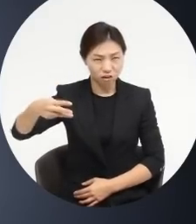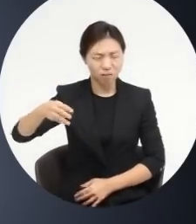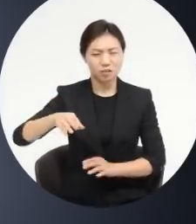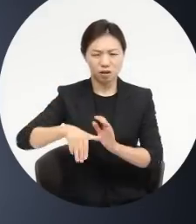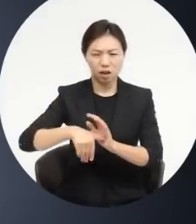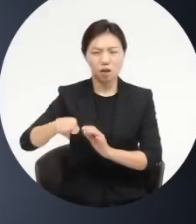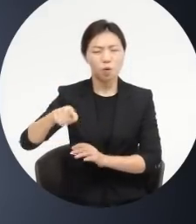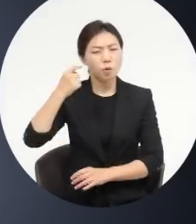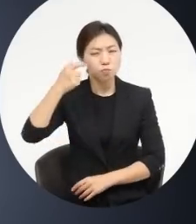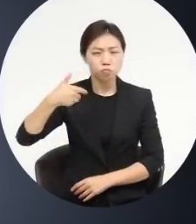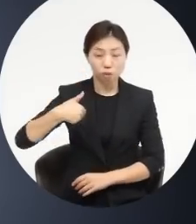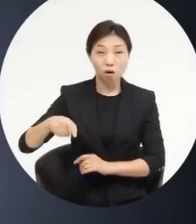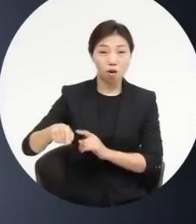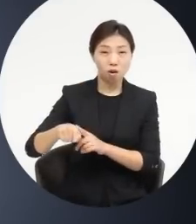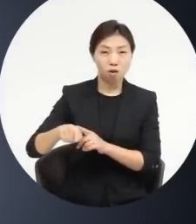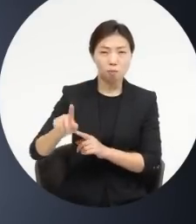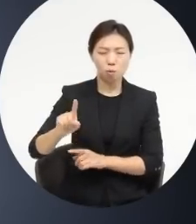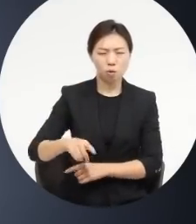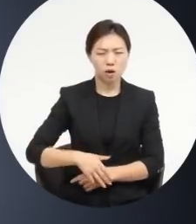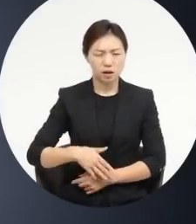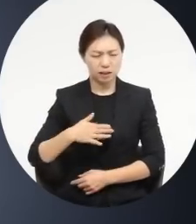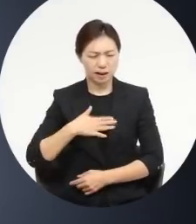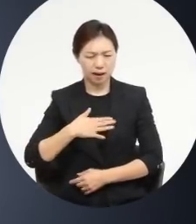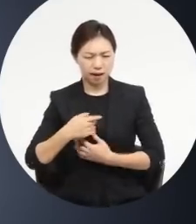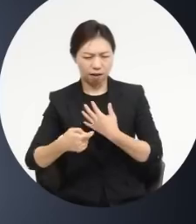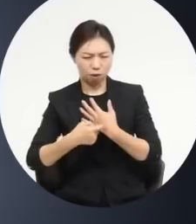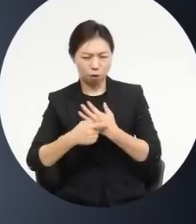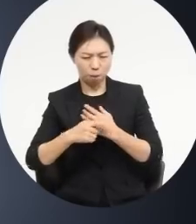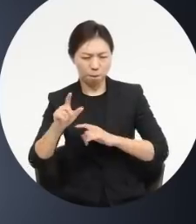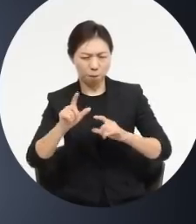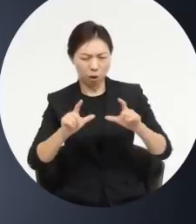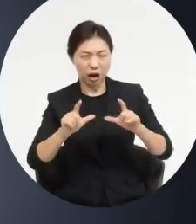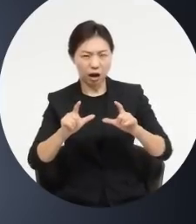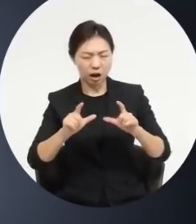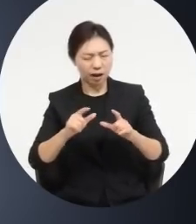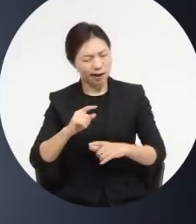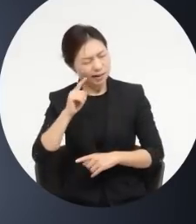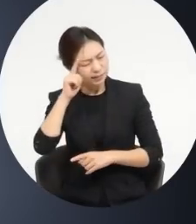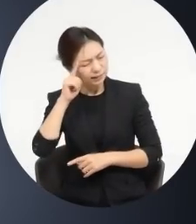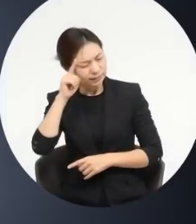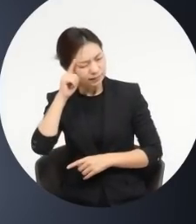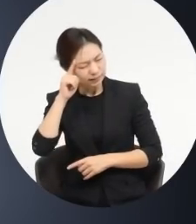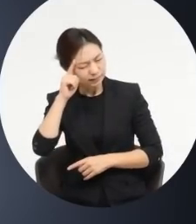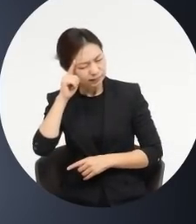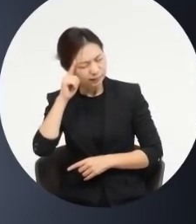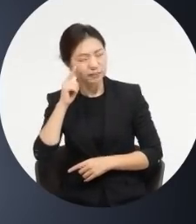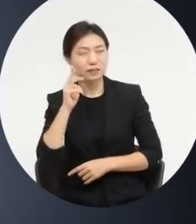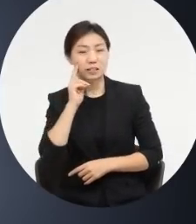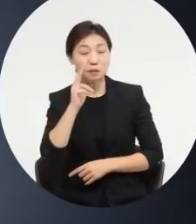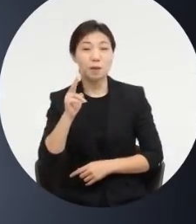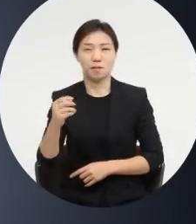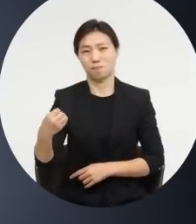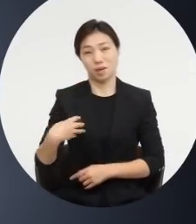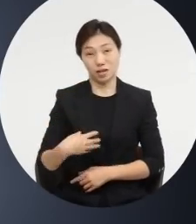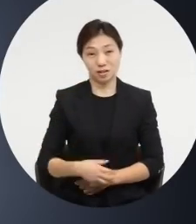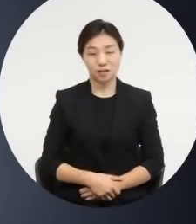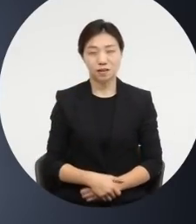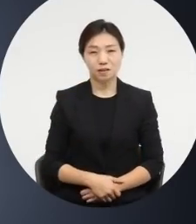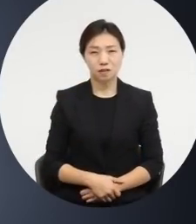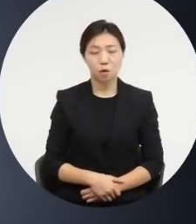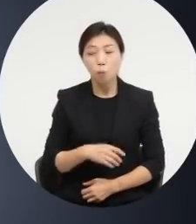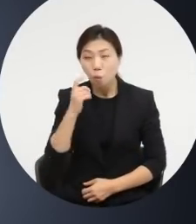대해서 너무 신경을 많이 써서 스트레스를 많이 받는다. 그래, 뭐 때문에 그러냐?